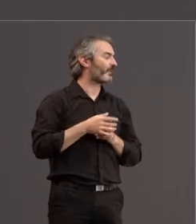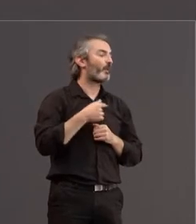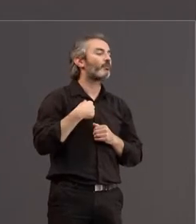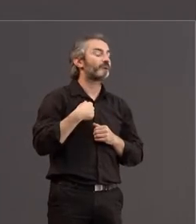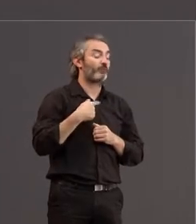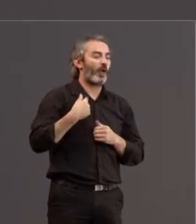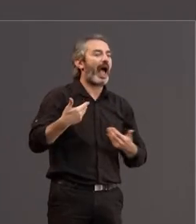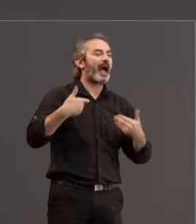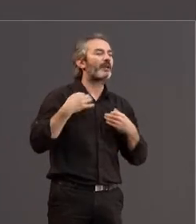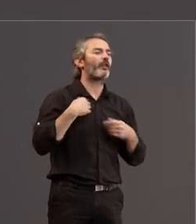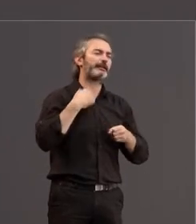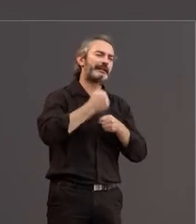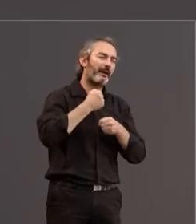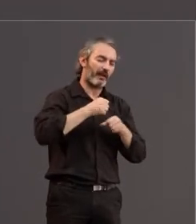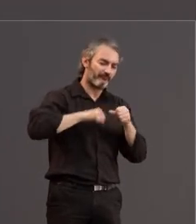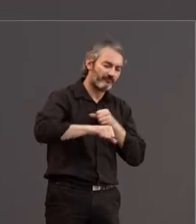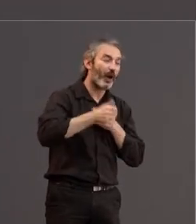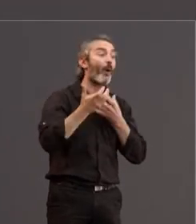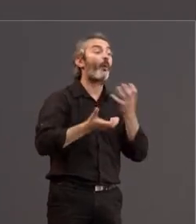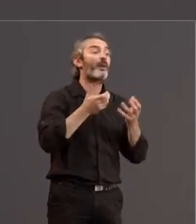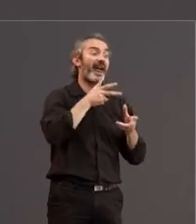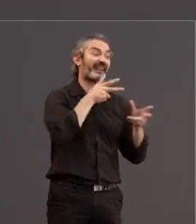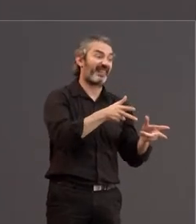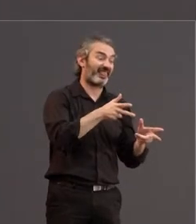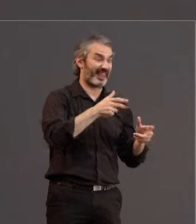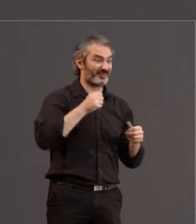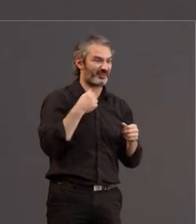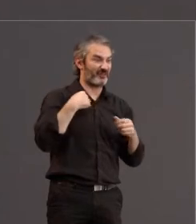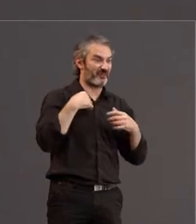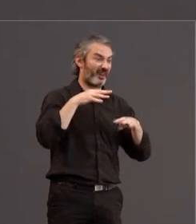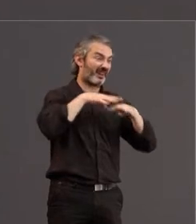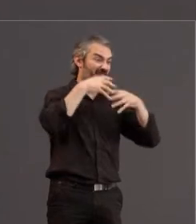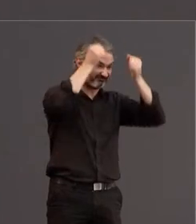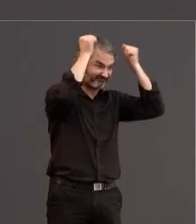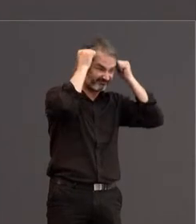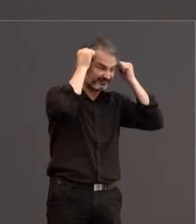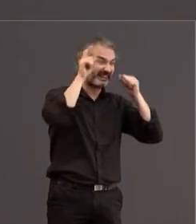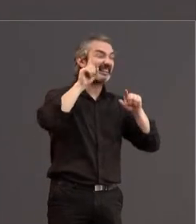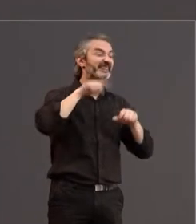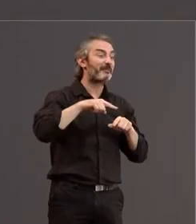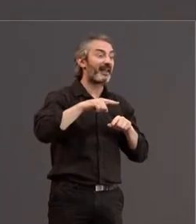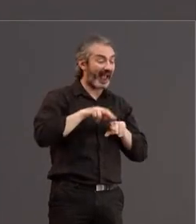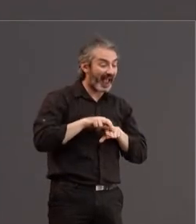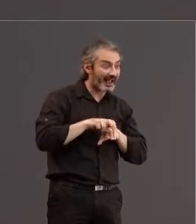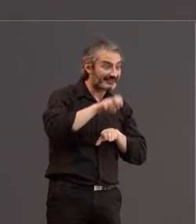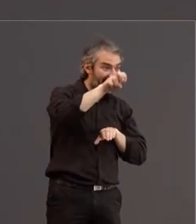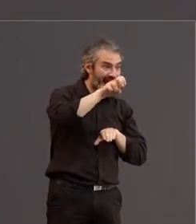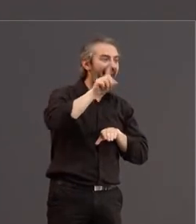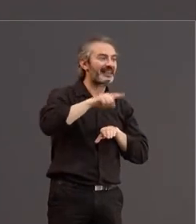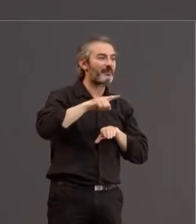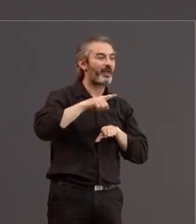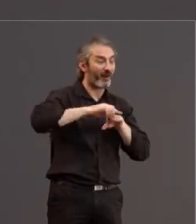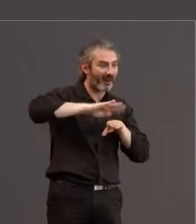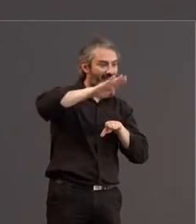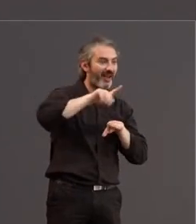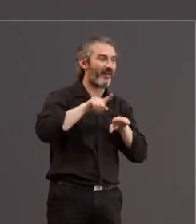fet d'haver de treballar, no?, a les cuines de la residència escocesa amb una xarxa al cap i fregant les escales com si fos aquí una miqueta